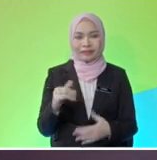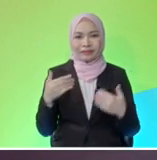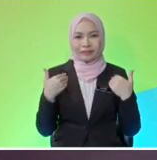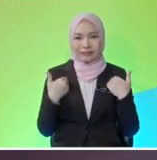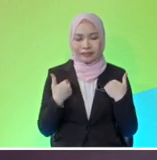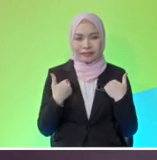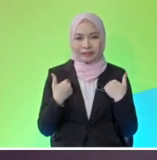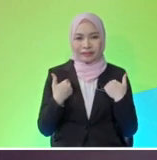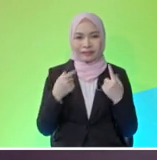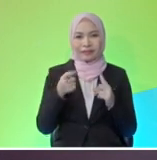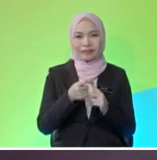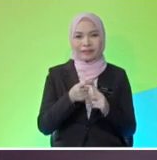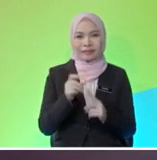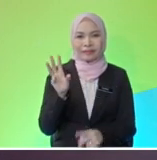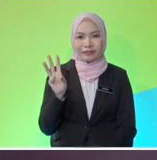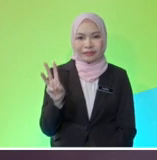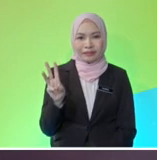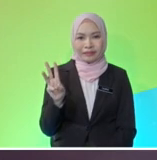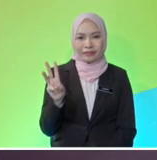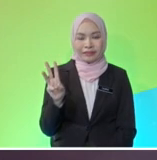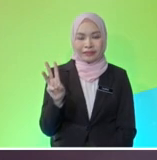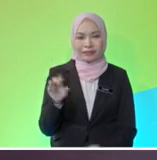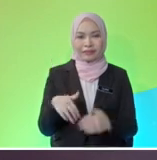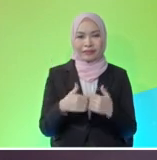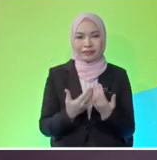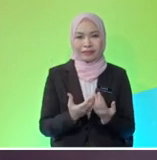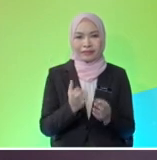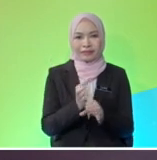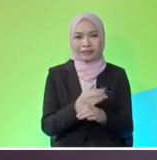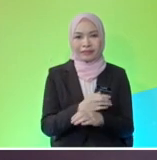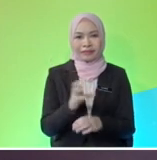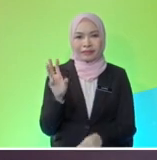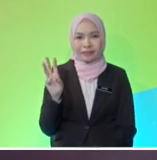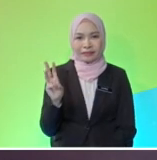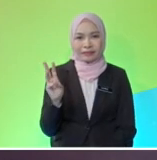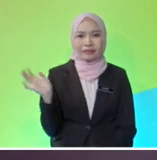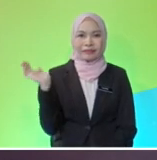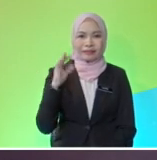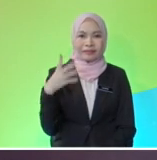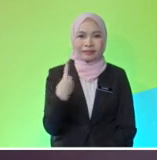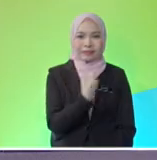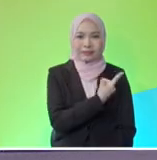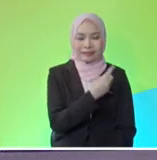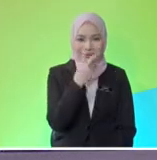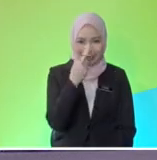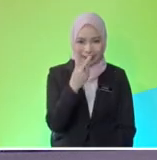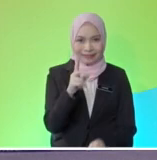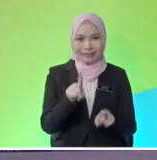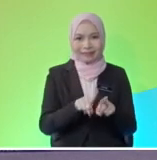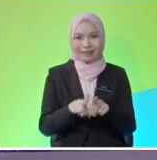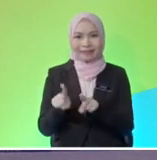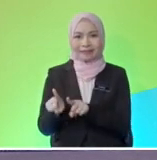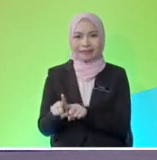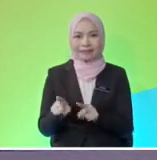perkataan enam. Baik, enam. Bagaimana bentuk enam? Mari kita lihat sama-sama. Okey, cikgu. Kita dah nak lengkaplah aiskrim kita cikgu ya.